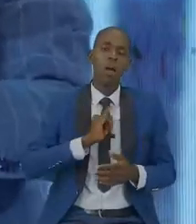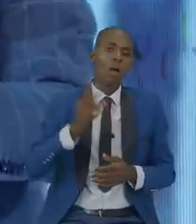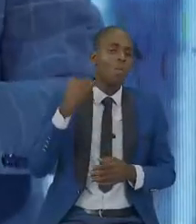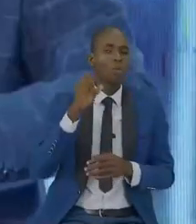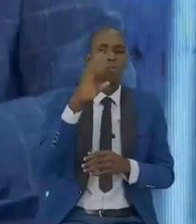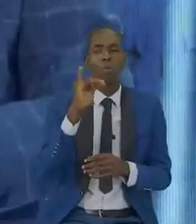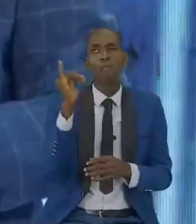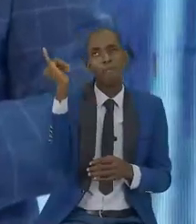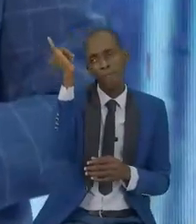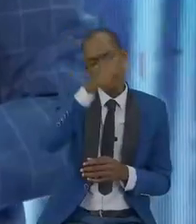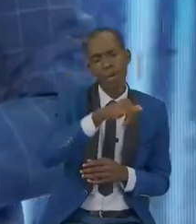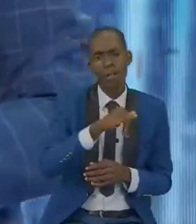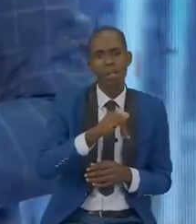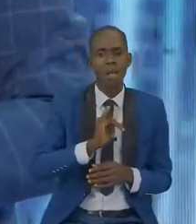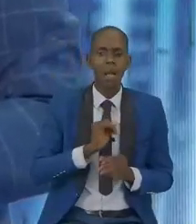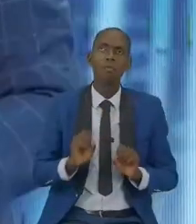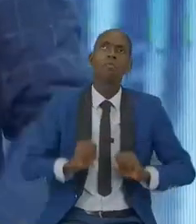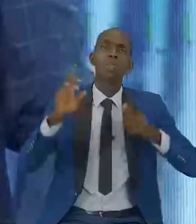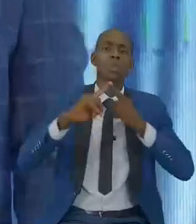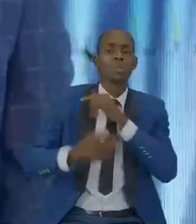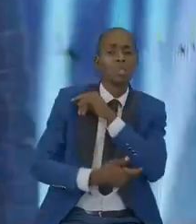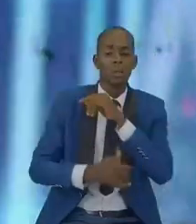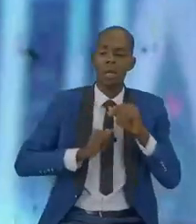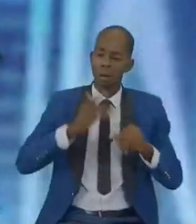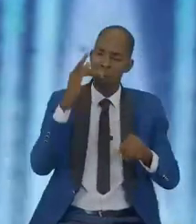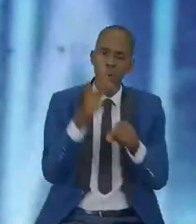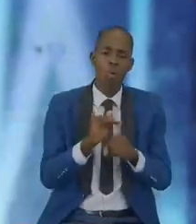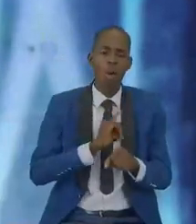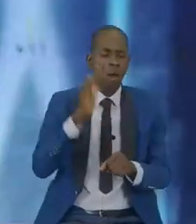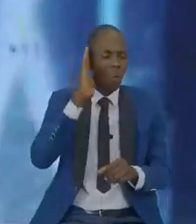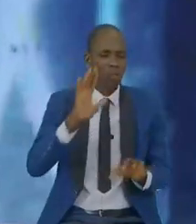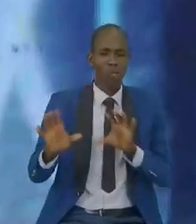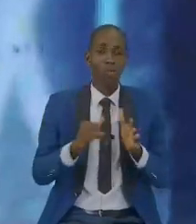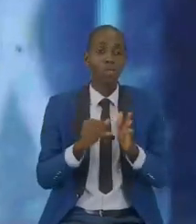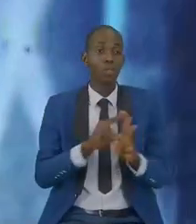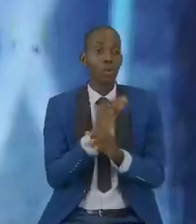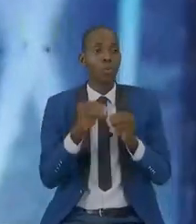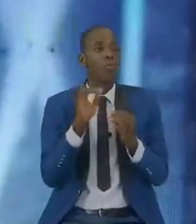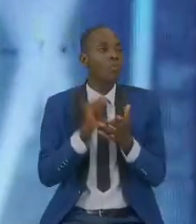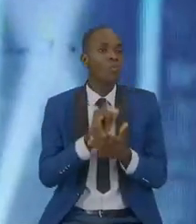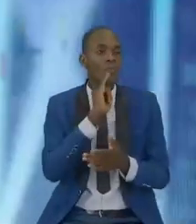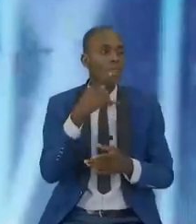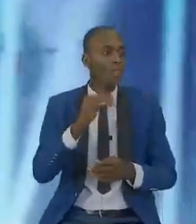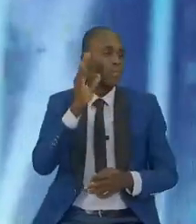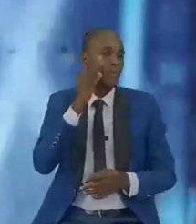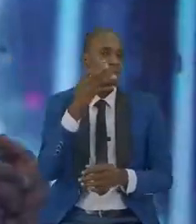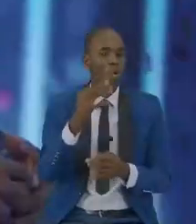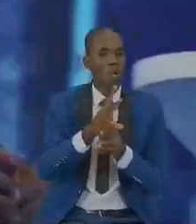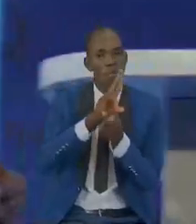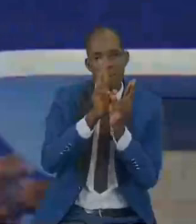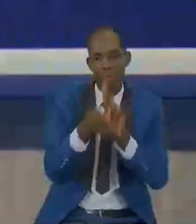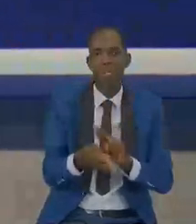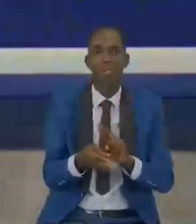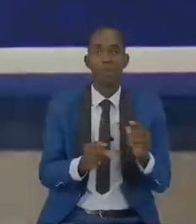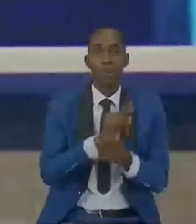donne-moi une autre occasion. Oh, vraiment, je suis désolé d'être si ignorant, si bête pour succomber à la tentation